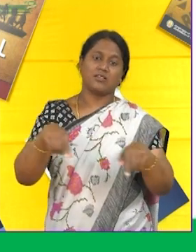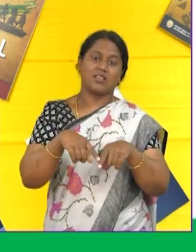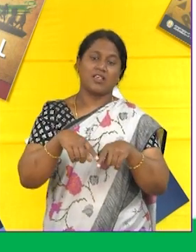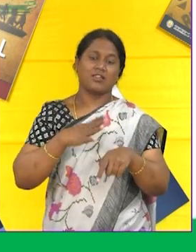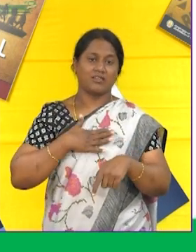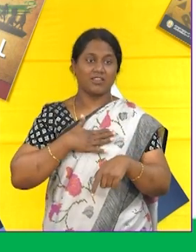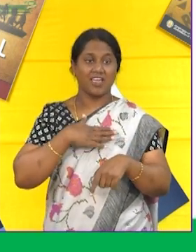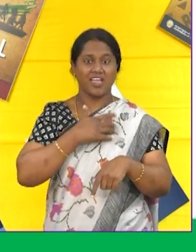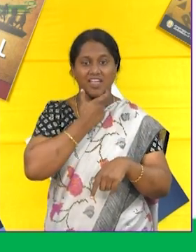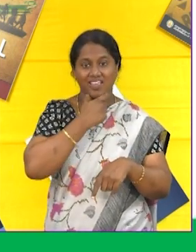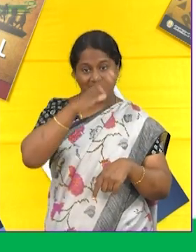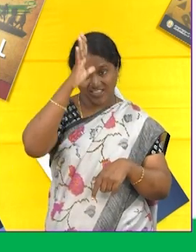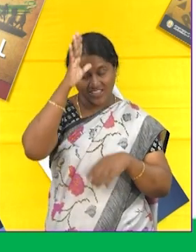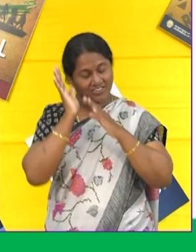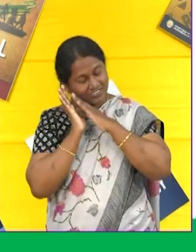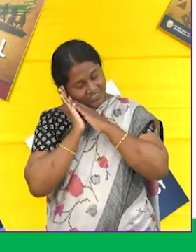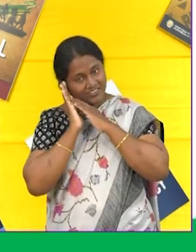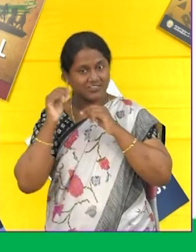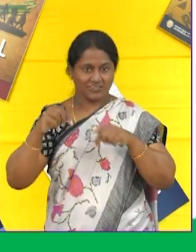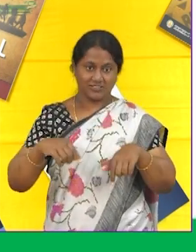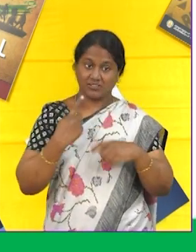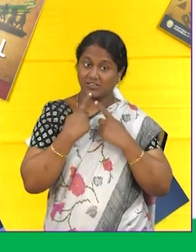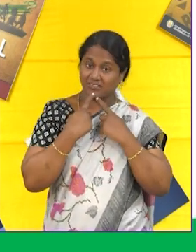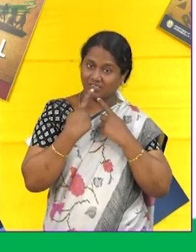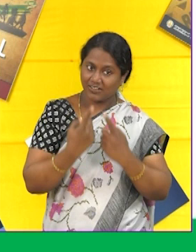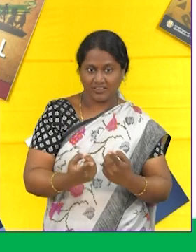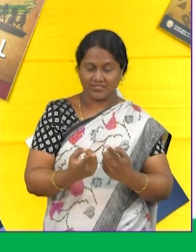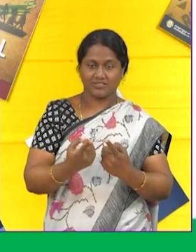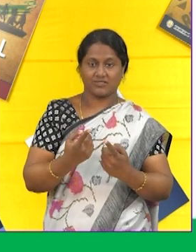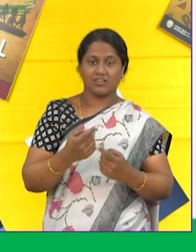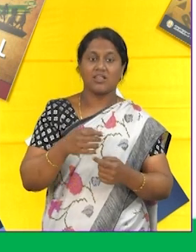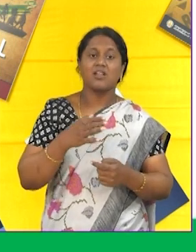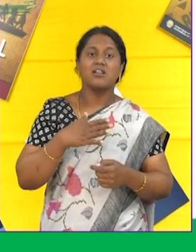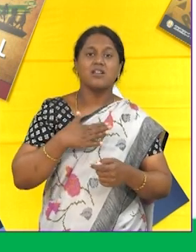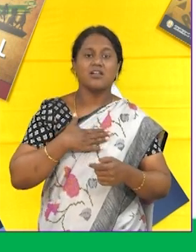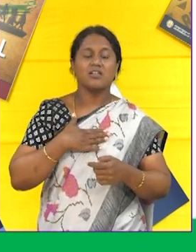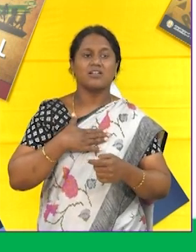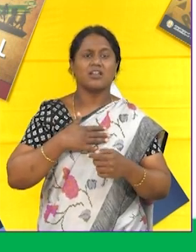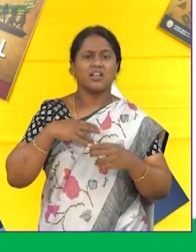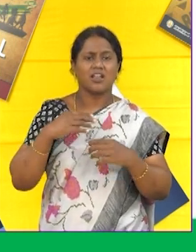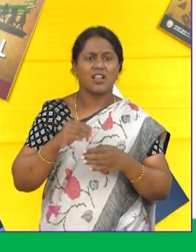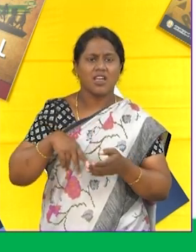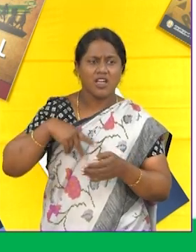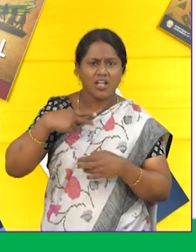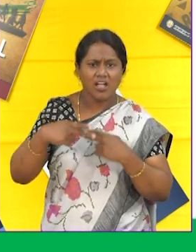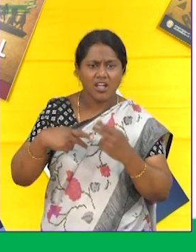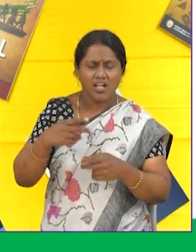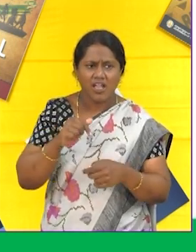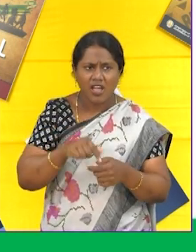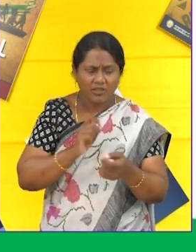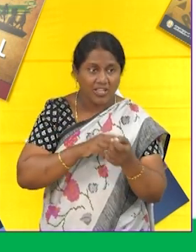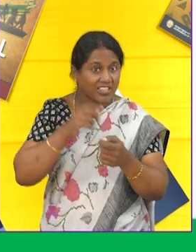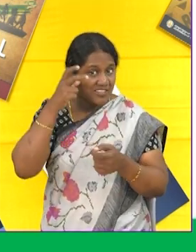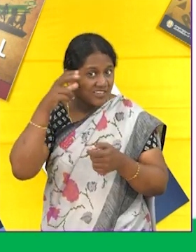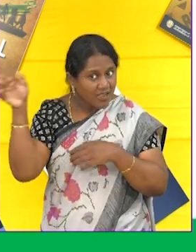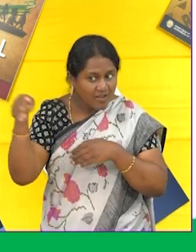பெட்டு, அந்த பெட்டில் தான் எங்கள் தாத்தா தூங்கிக்கிட்டு இருக்காரு. ஐ had just stepped out of the bathtub and was busily